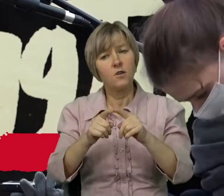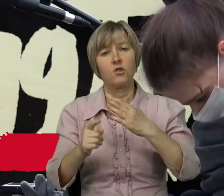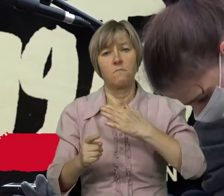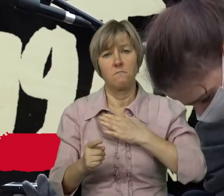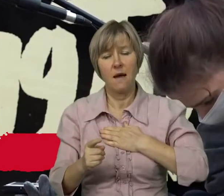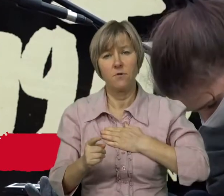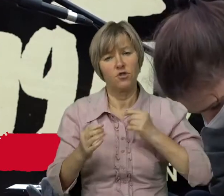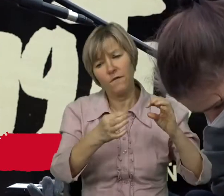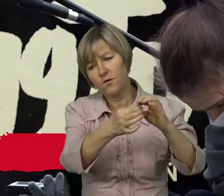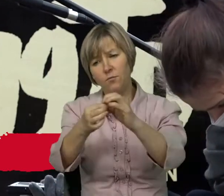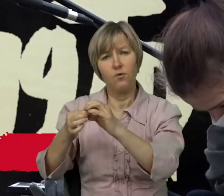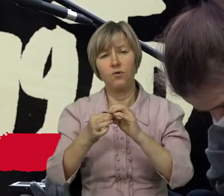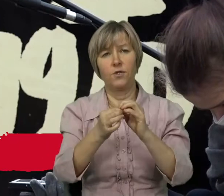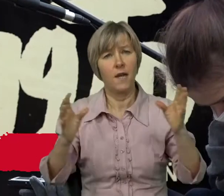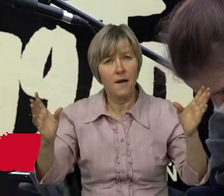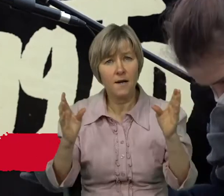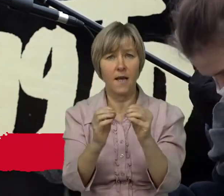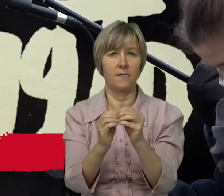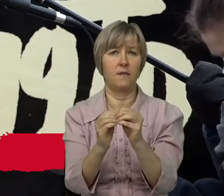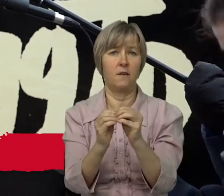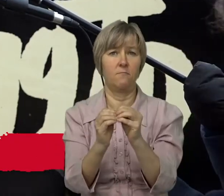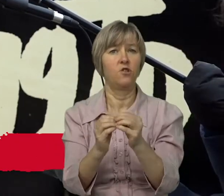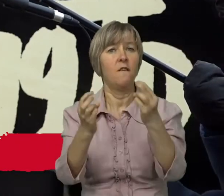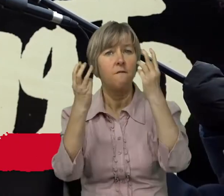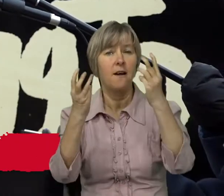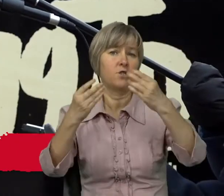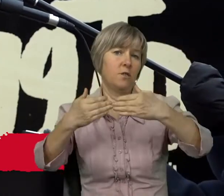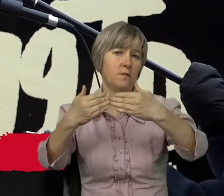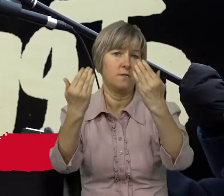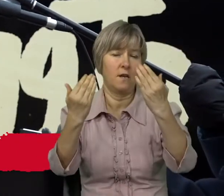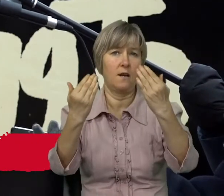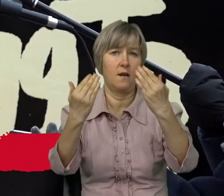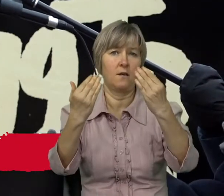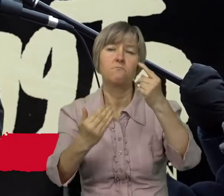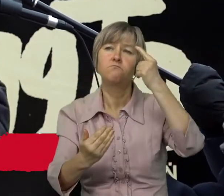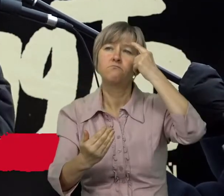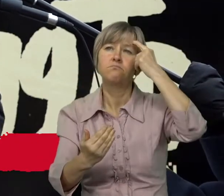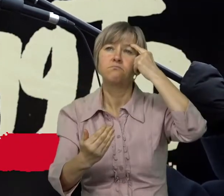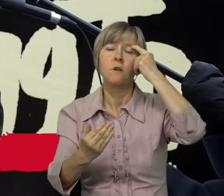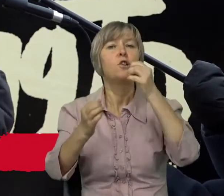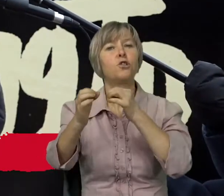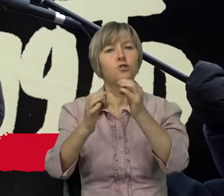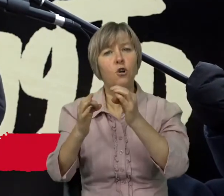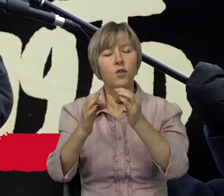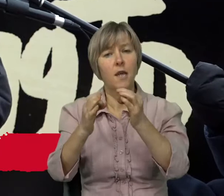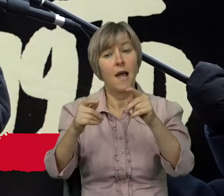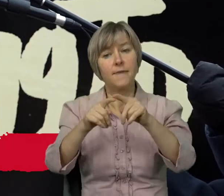razem. Że w tych ważnych dniach wspominamy historię i myślimy też o przyszłości.